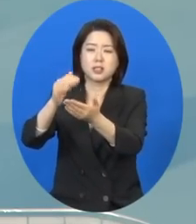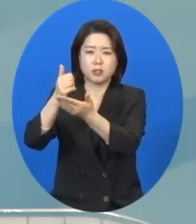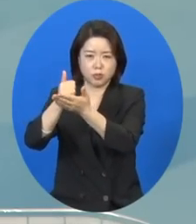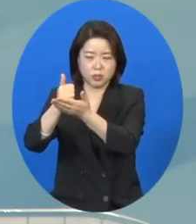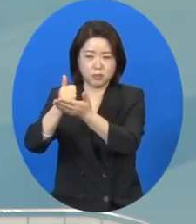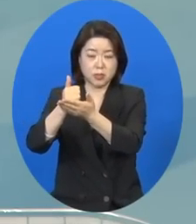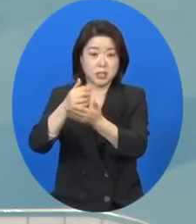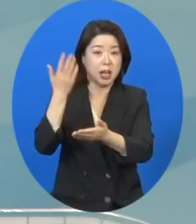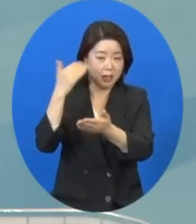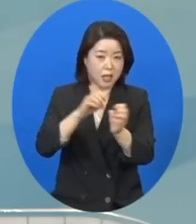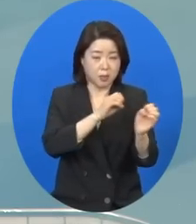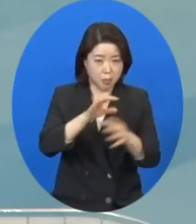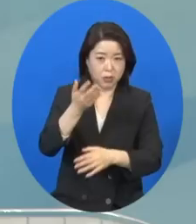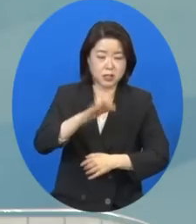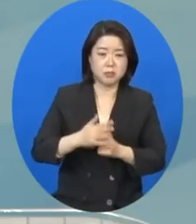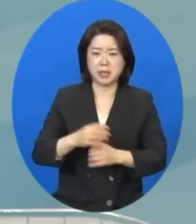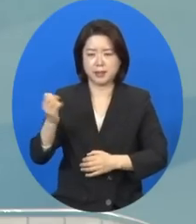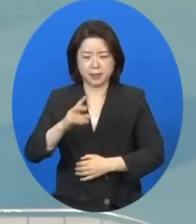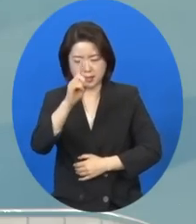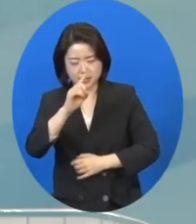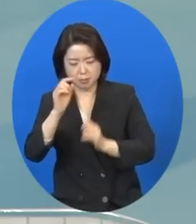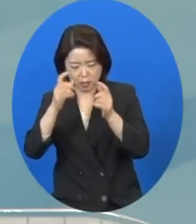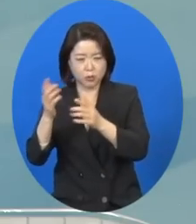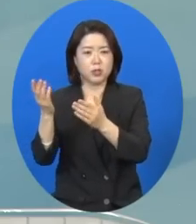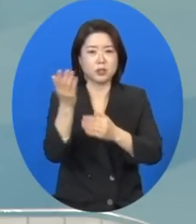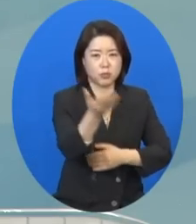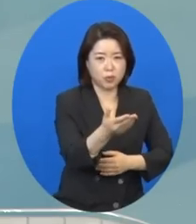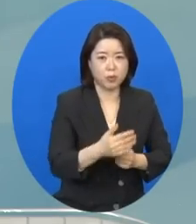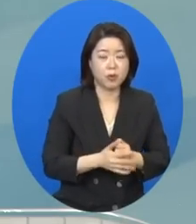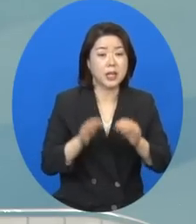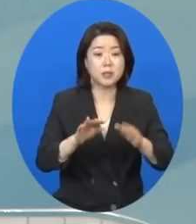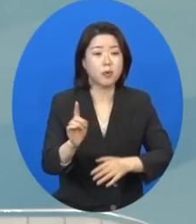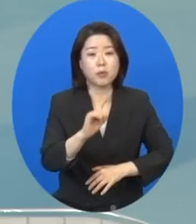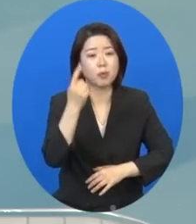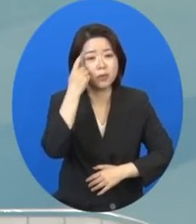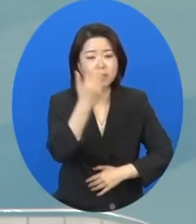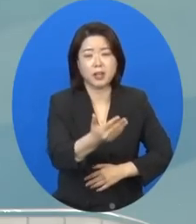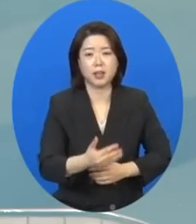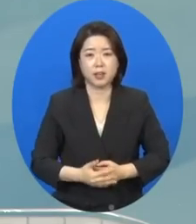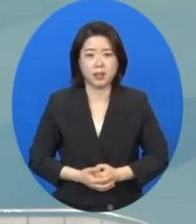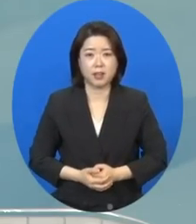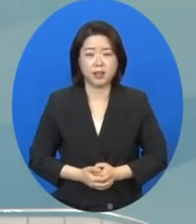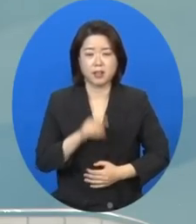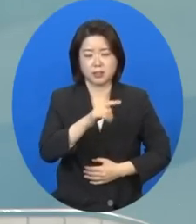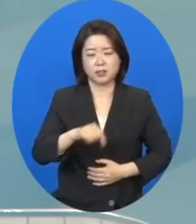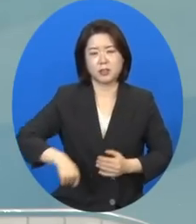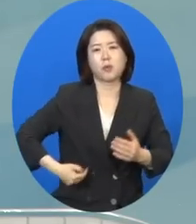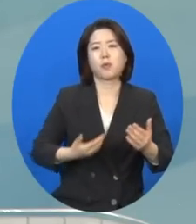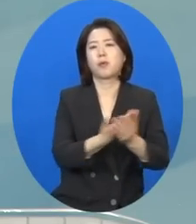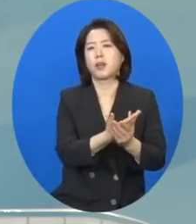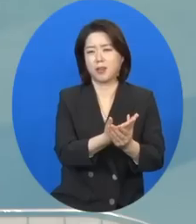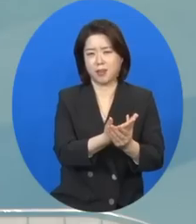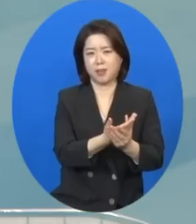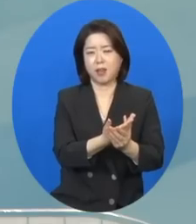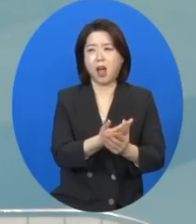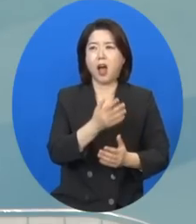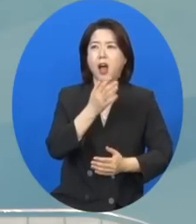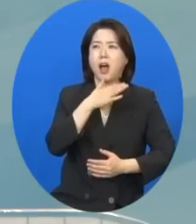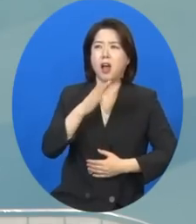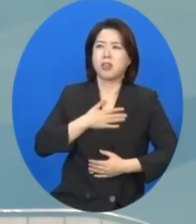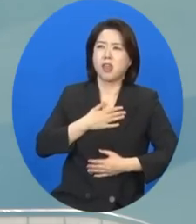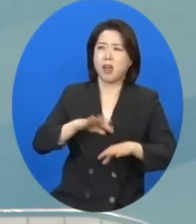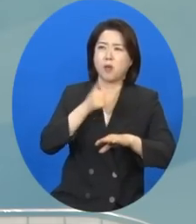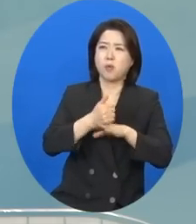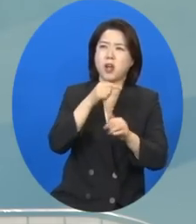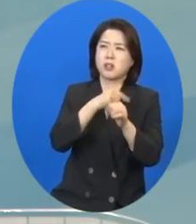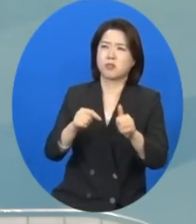죽이고 버렸지만 내가 다시 한번 기회를 줄게 이번엔 어떻게 하겠느냐 그들이 회개합니다 우리가 왕을 죽였습니다